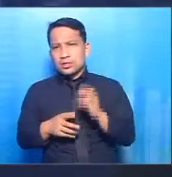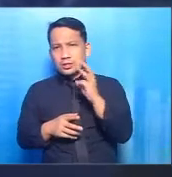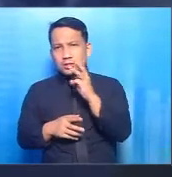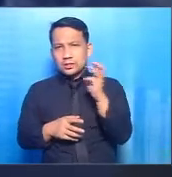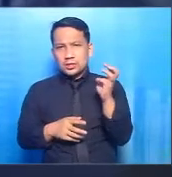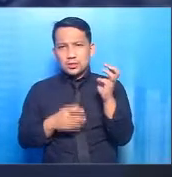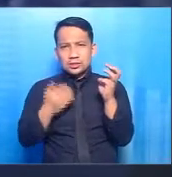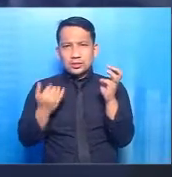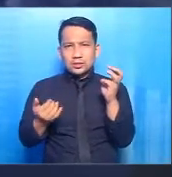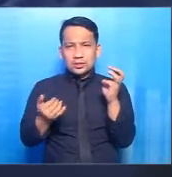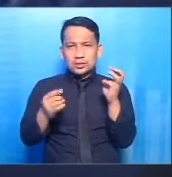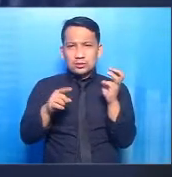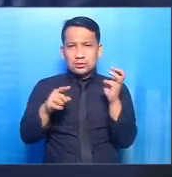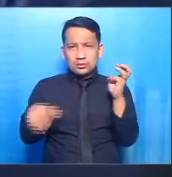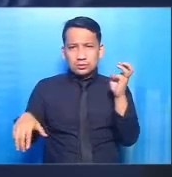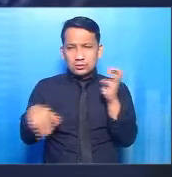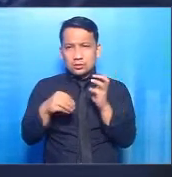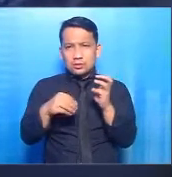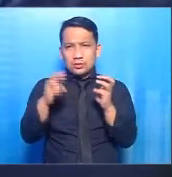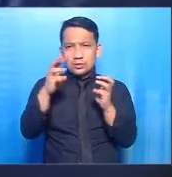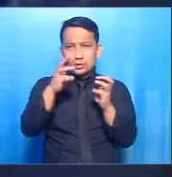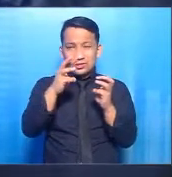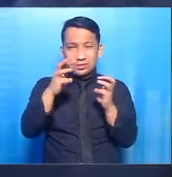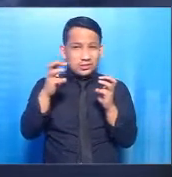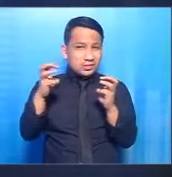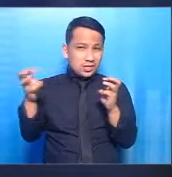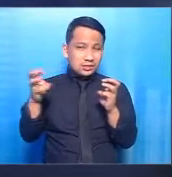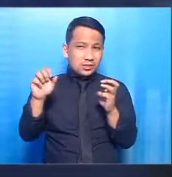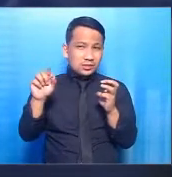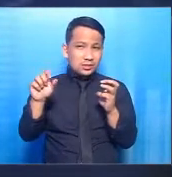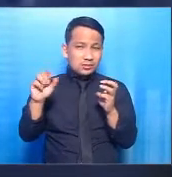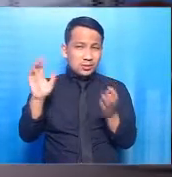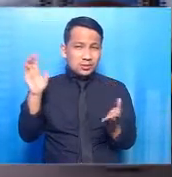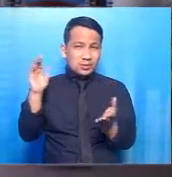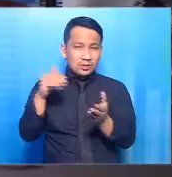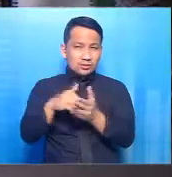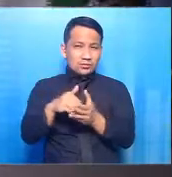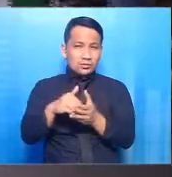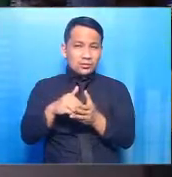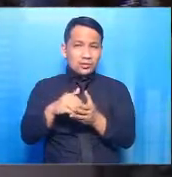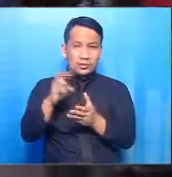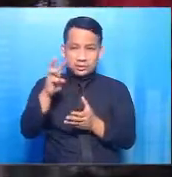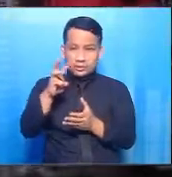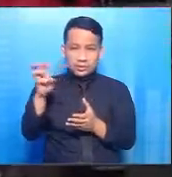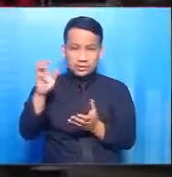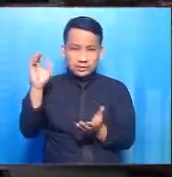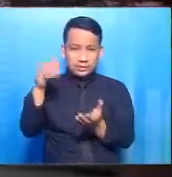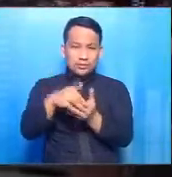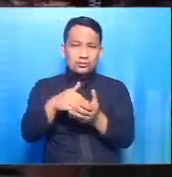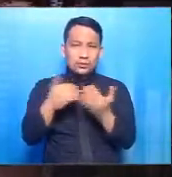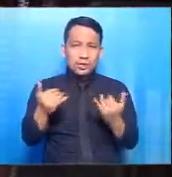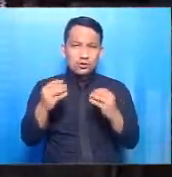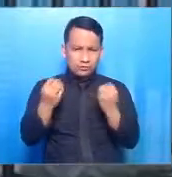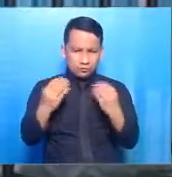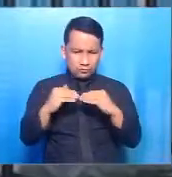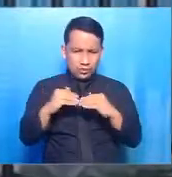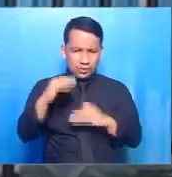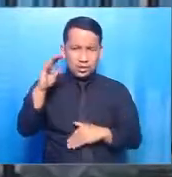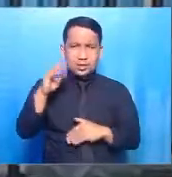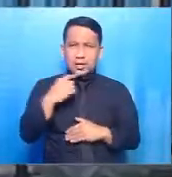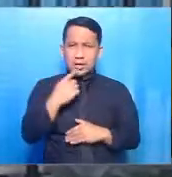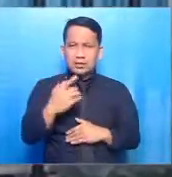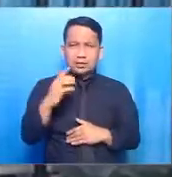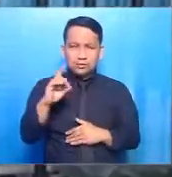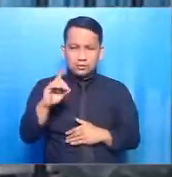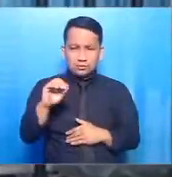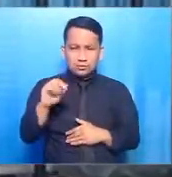ng COVID-19 cases, ngayon higit sa 600,000 na. Pero sa gitna ng paglobo ng mga kaso, sinabi ng DOH